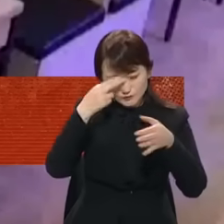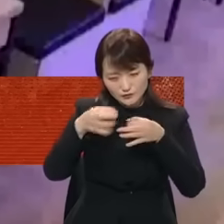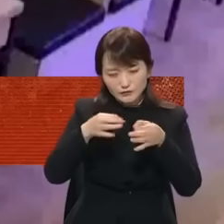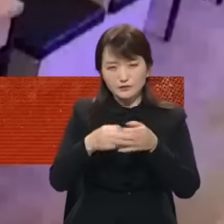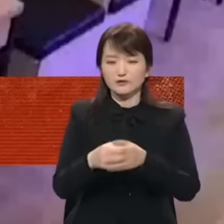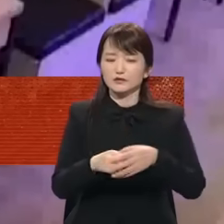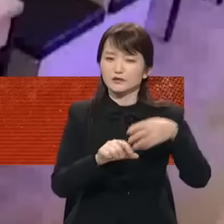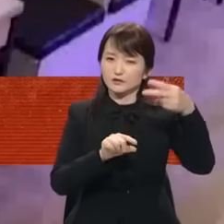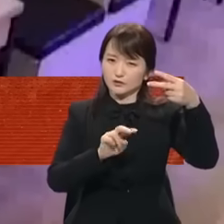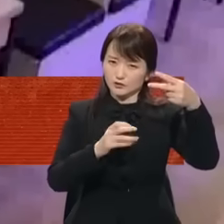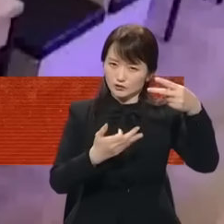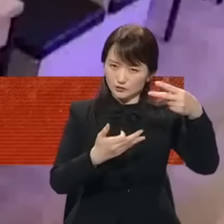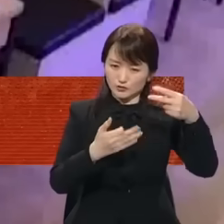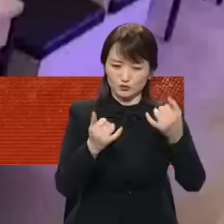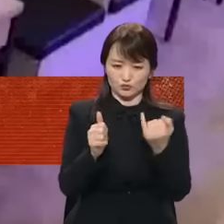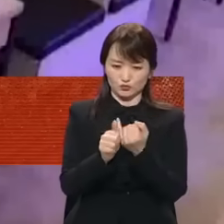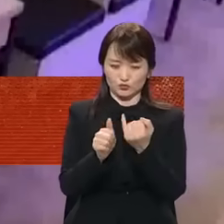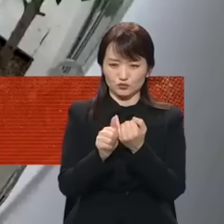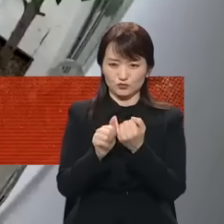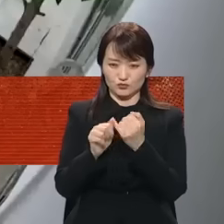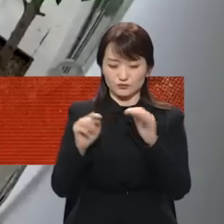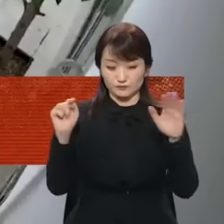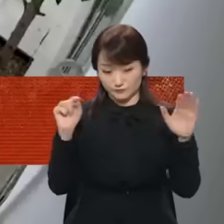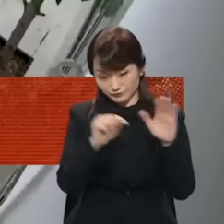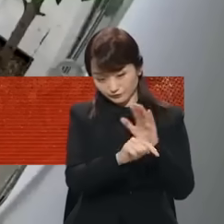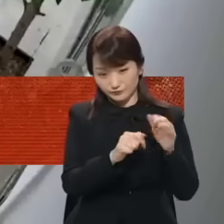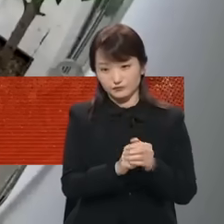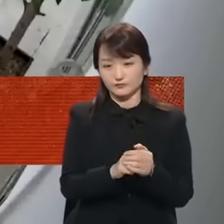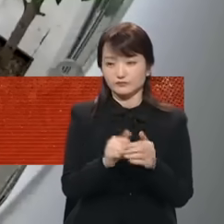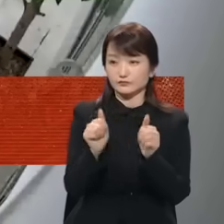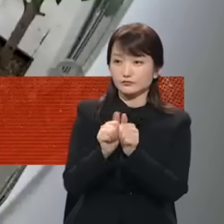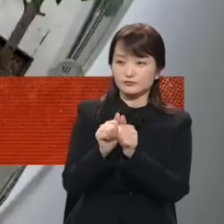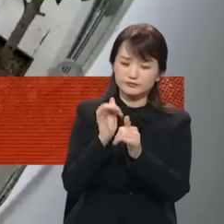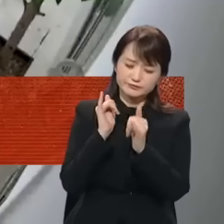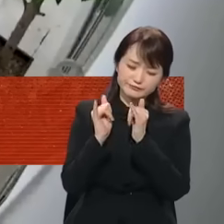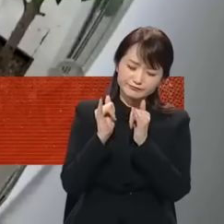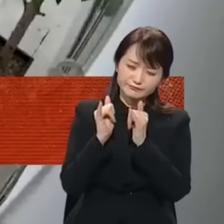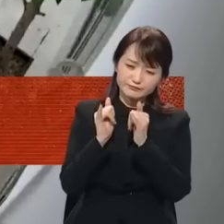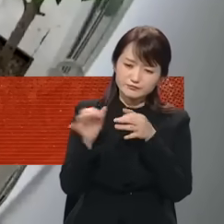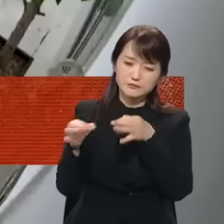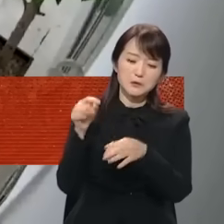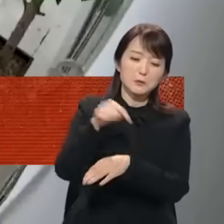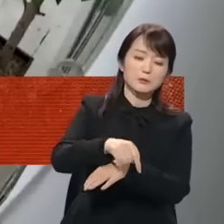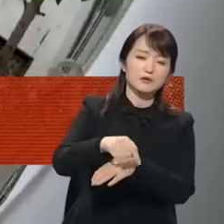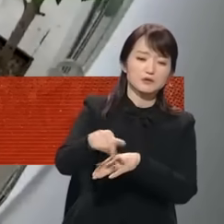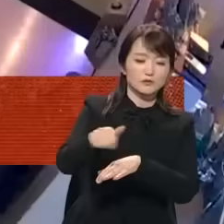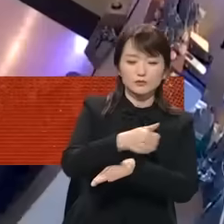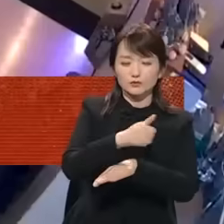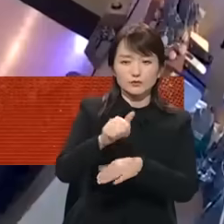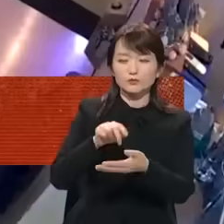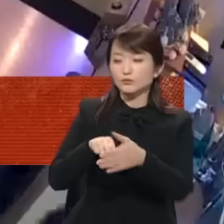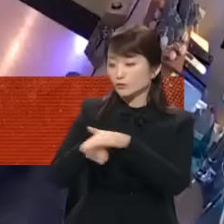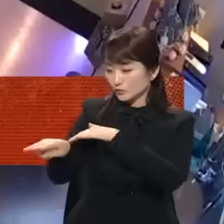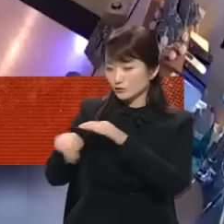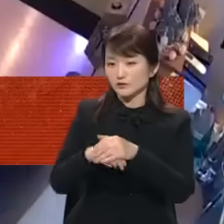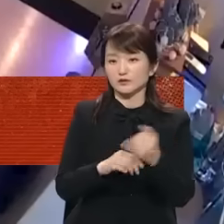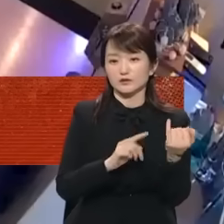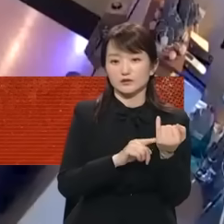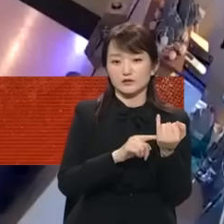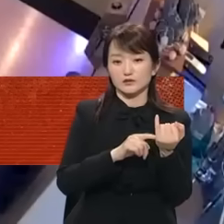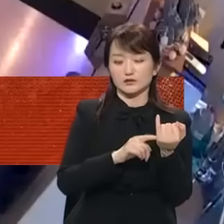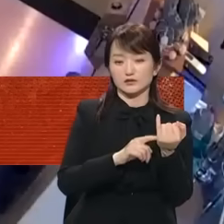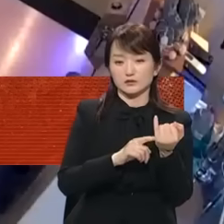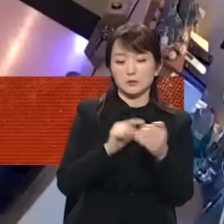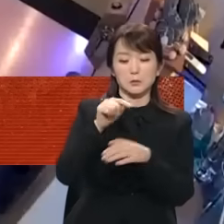19일에는 부부가 같이 왔습니다 남성이 통화하면서 가게 바깥을 오가다가 결국 도주 했고요 여성 역시도 화장실에서